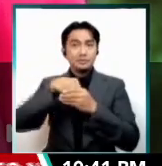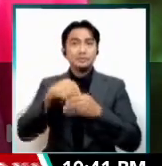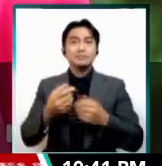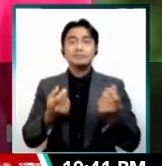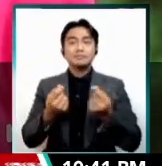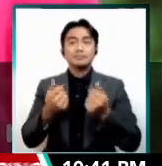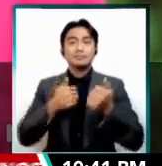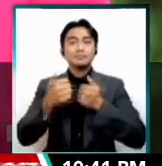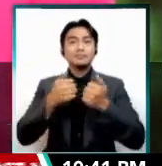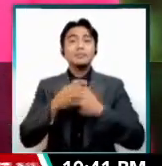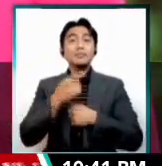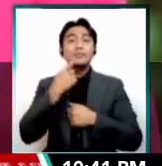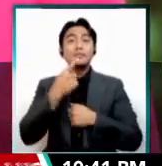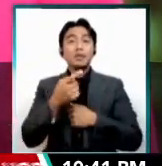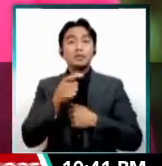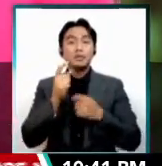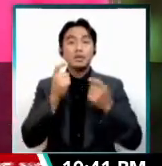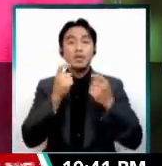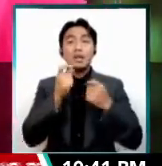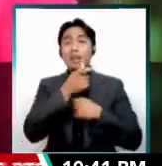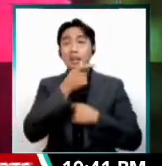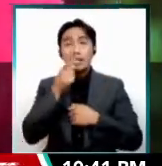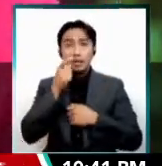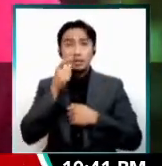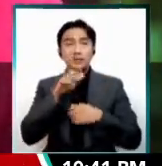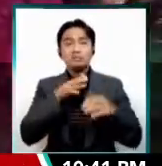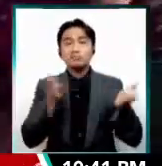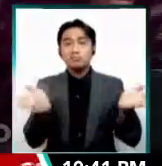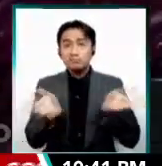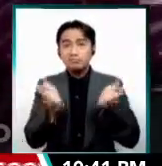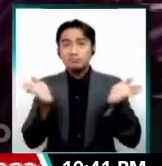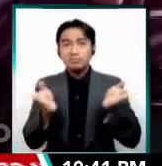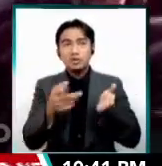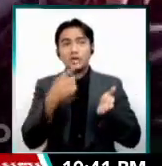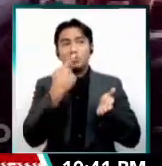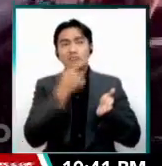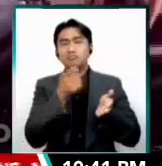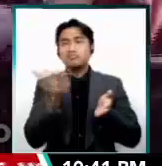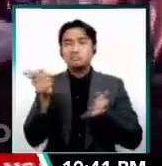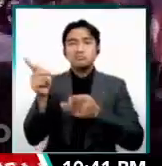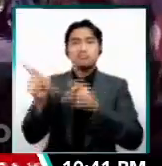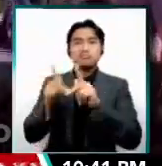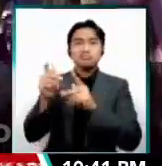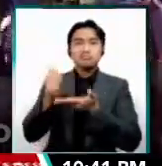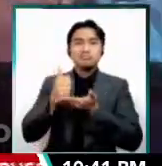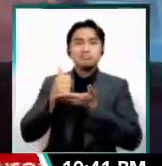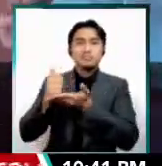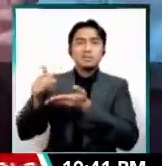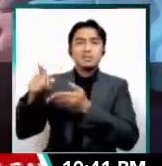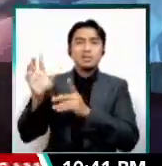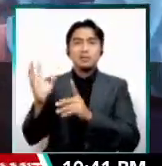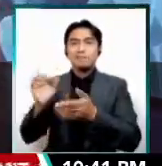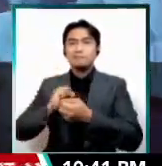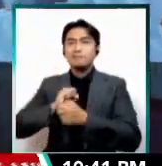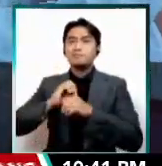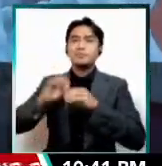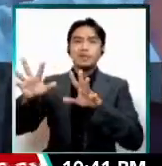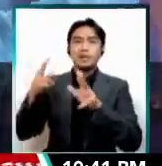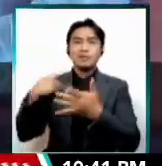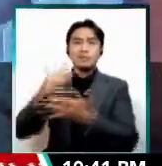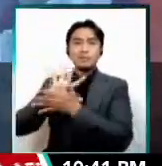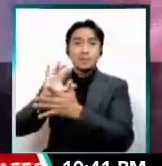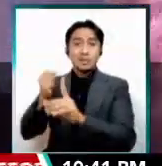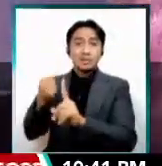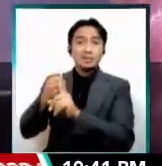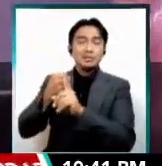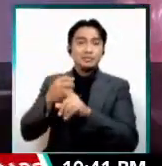Vice President Lenny Robredo, hinikayat na tumulong sa mga apektado ng pandemya. Maglalabas daw si Robredo ng strategiya kung paano matutugunan